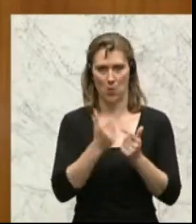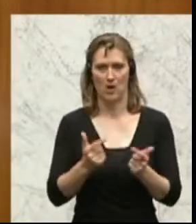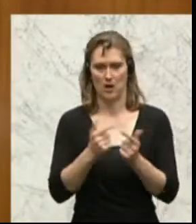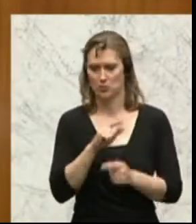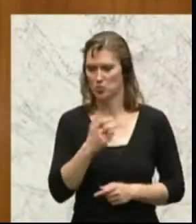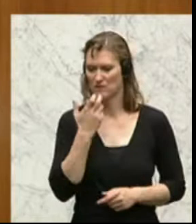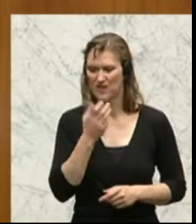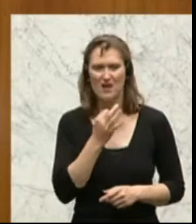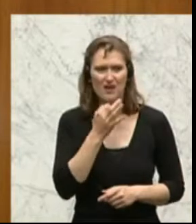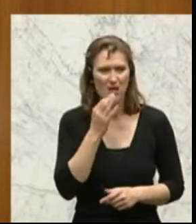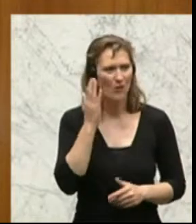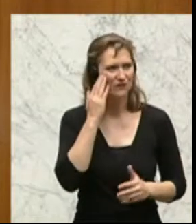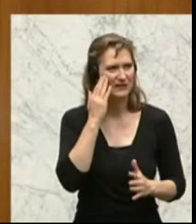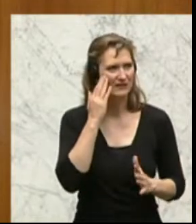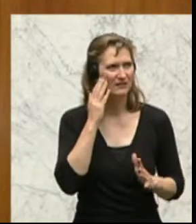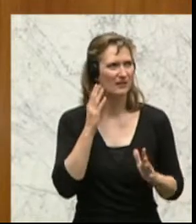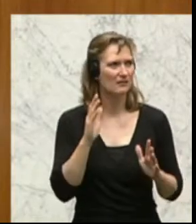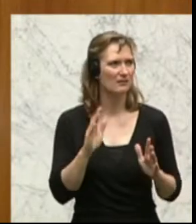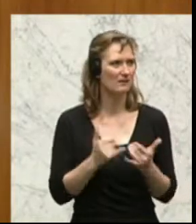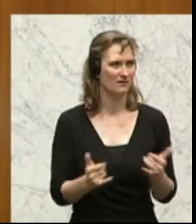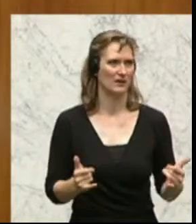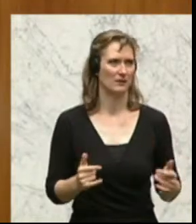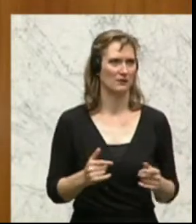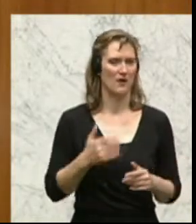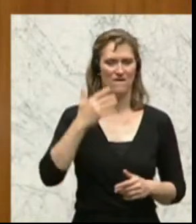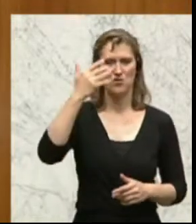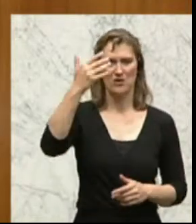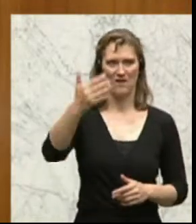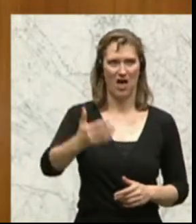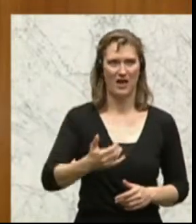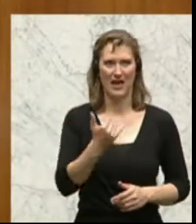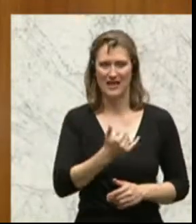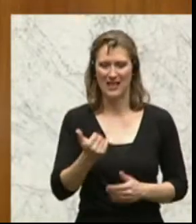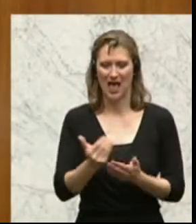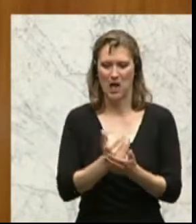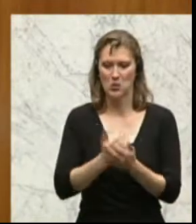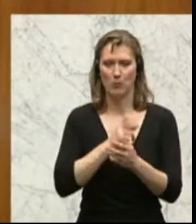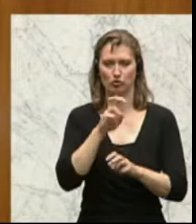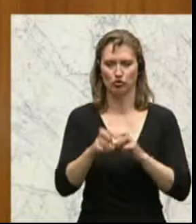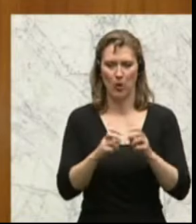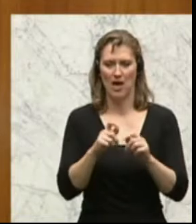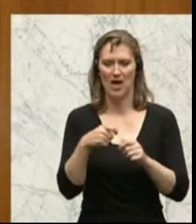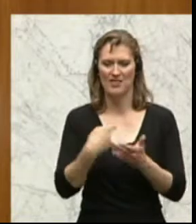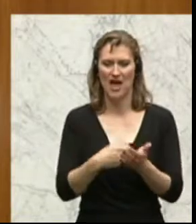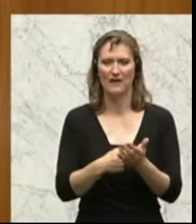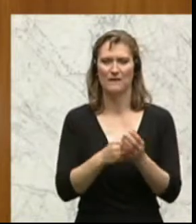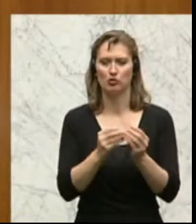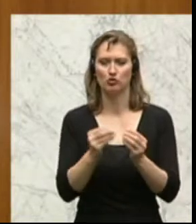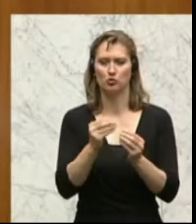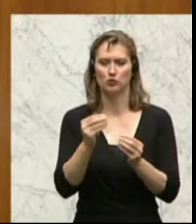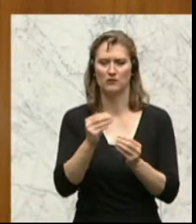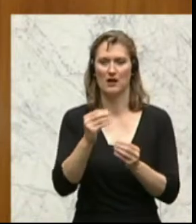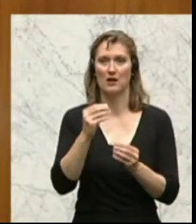wissen, wenn man in den nächsten 5 Jahren jede Einkommensteuertarifstufe jährlich um 3% senkt und dann